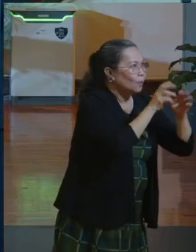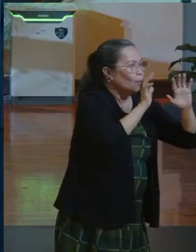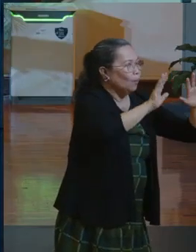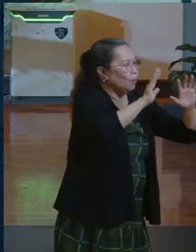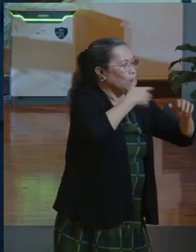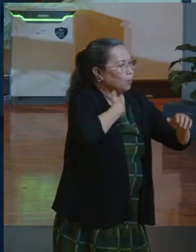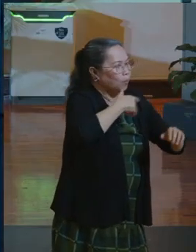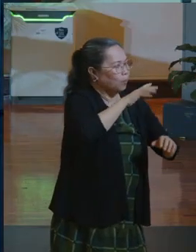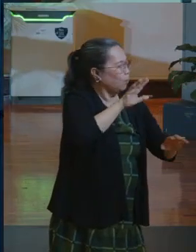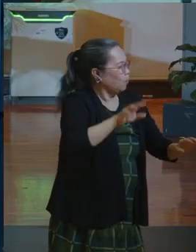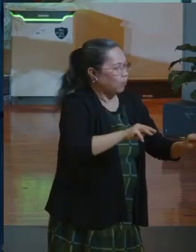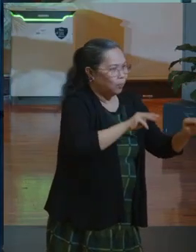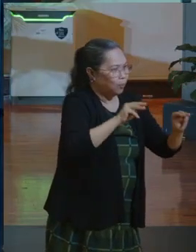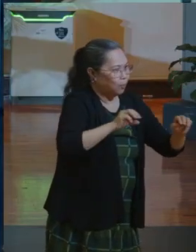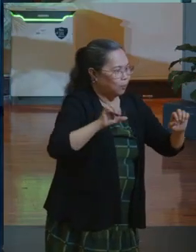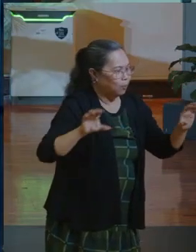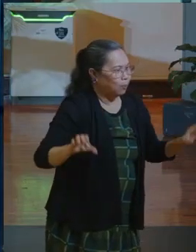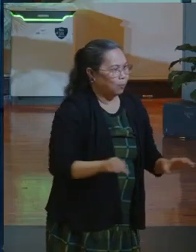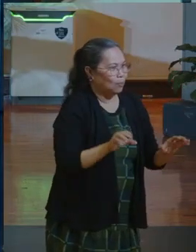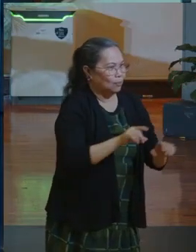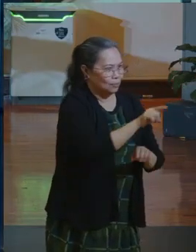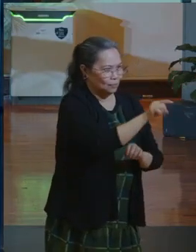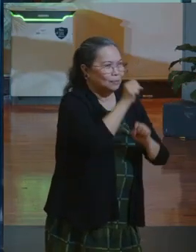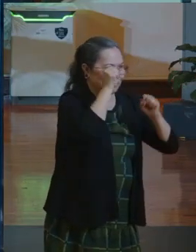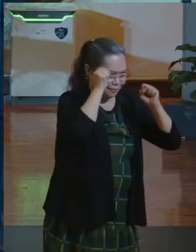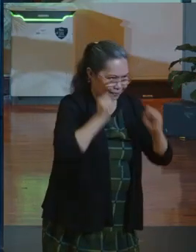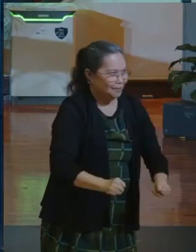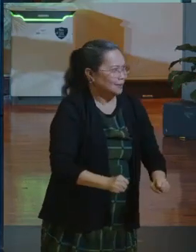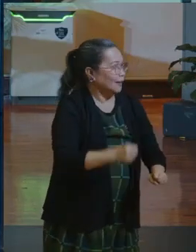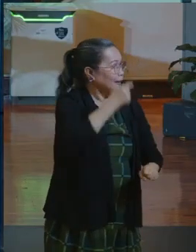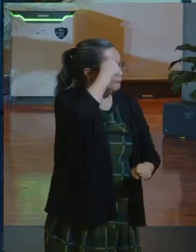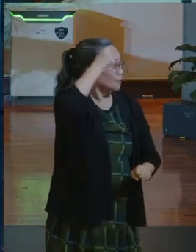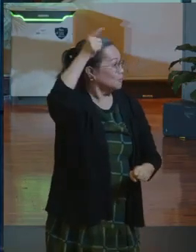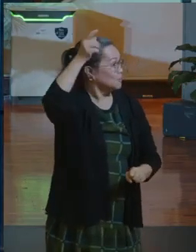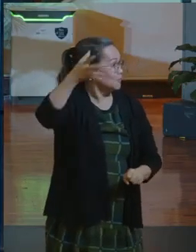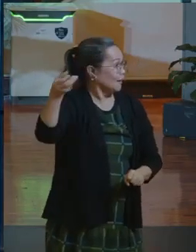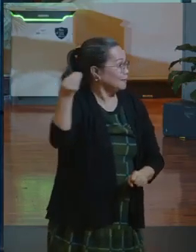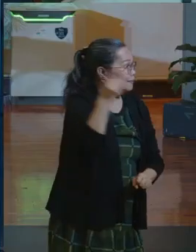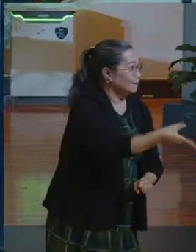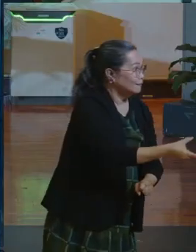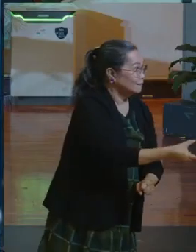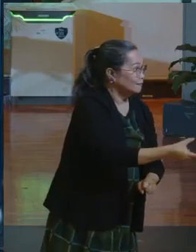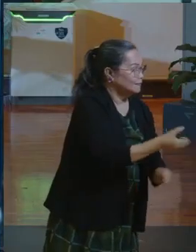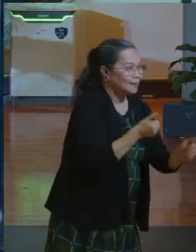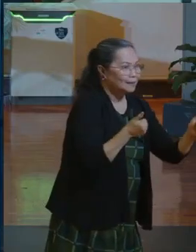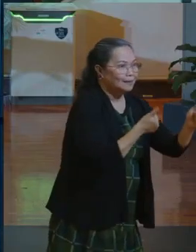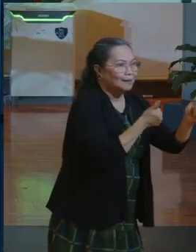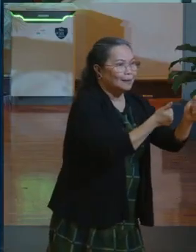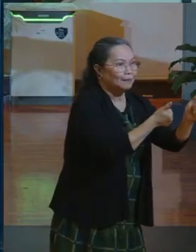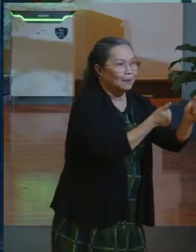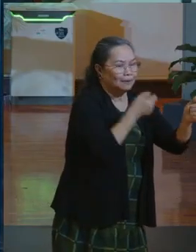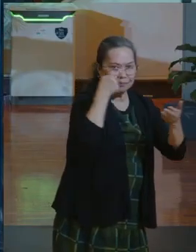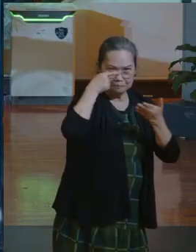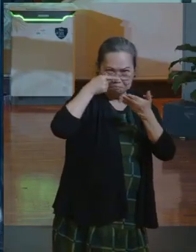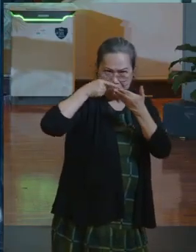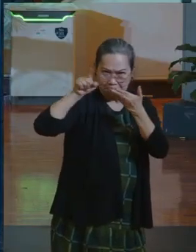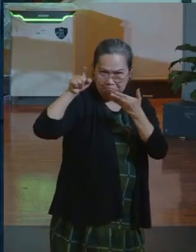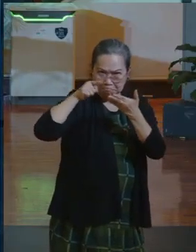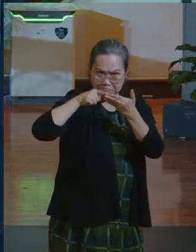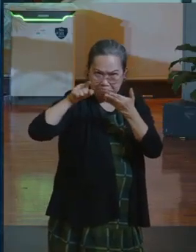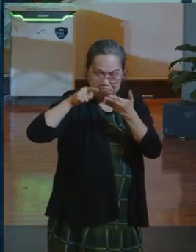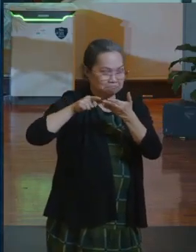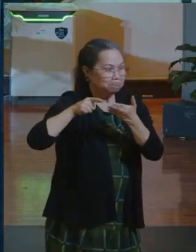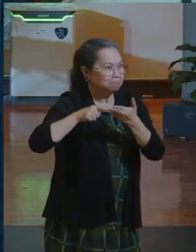and mighty works. So alam natin na mga apostle, pinavalidate